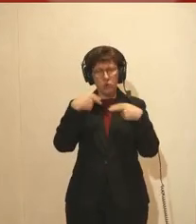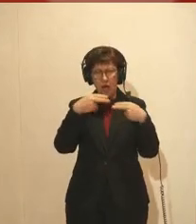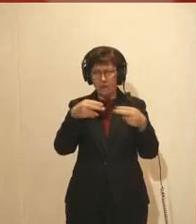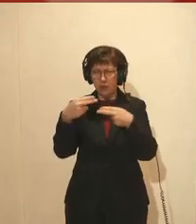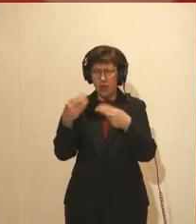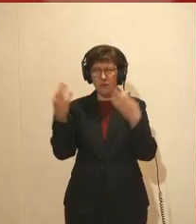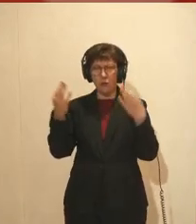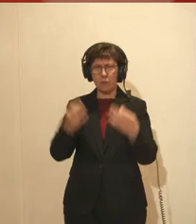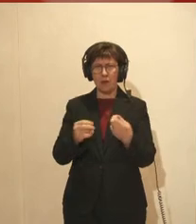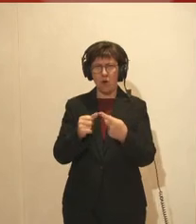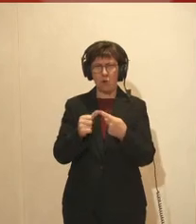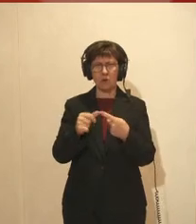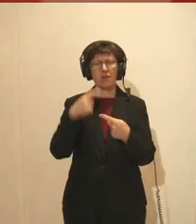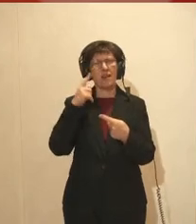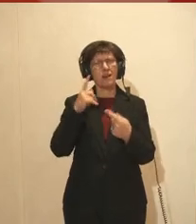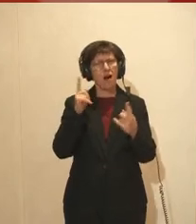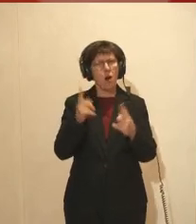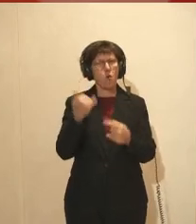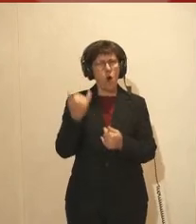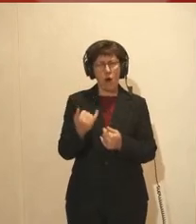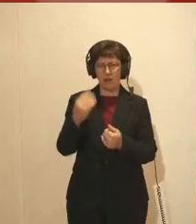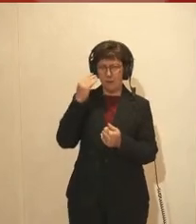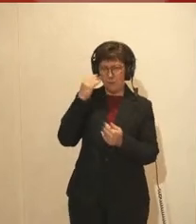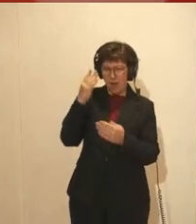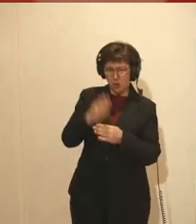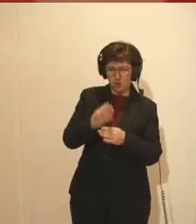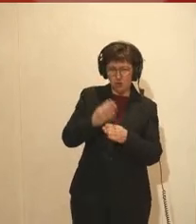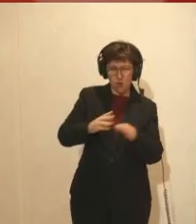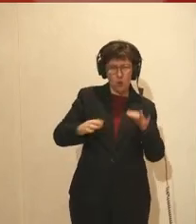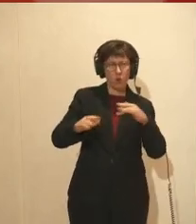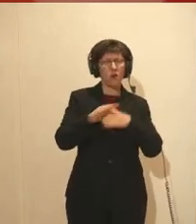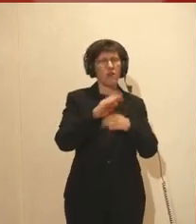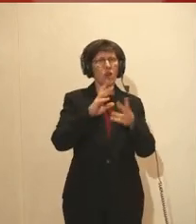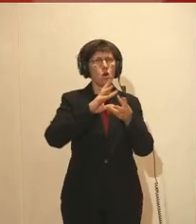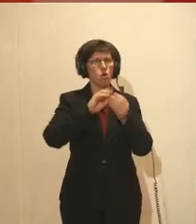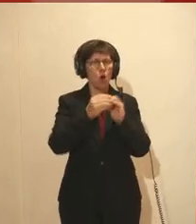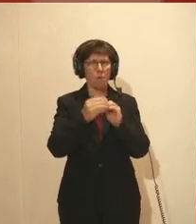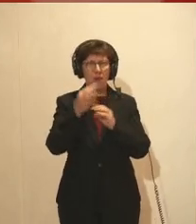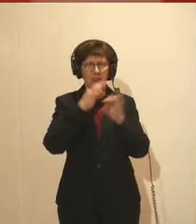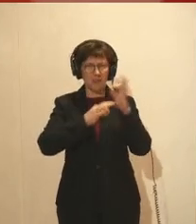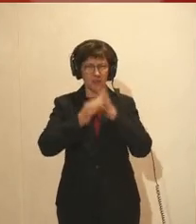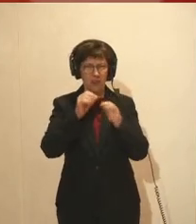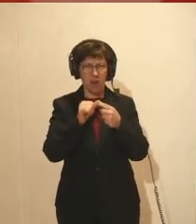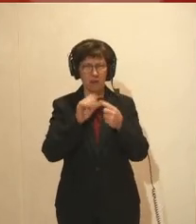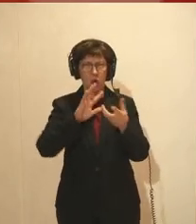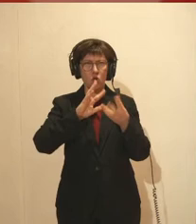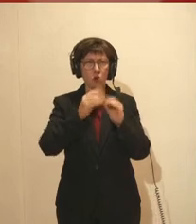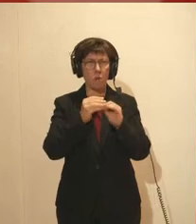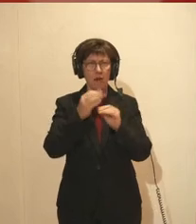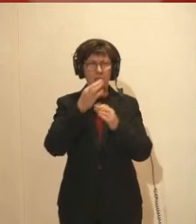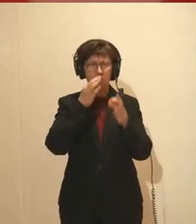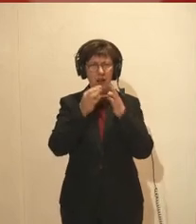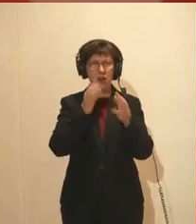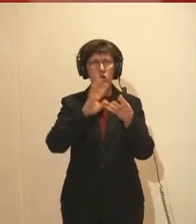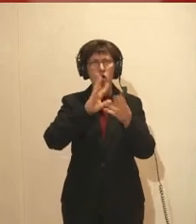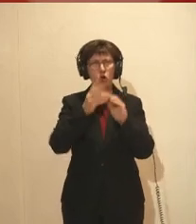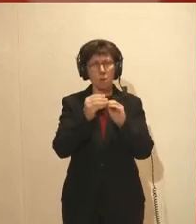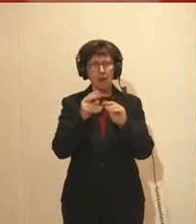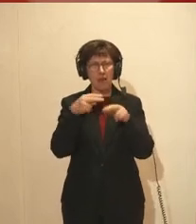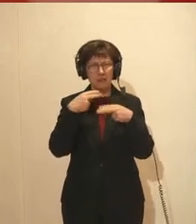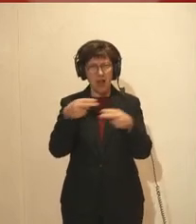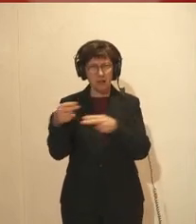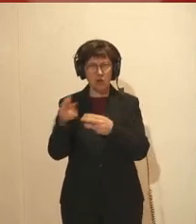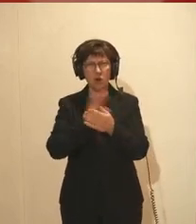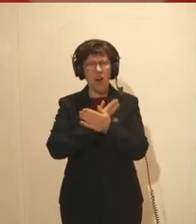ich glaube auch was man heute gemerkt hat es sind komplexe fragen und komplexe fragen brauchen komplexe antworten mit